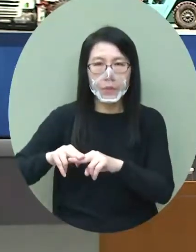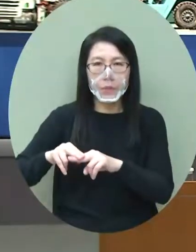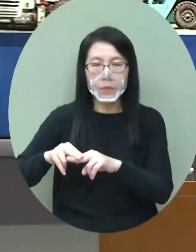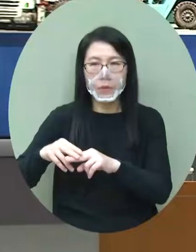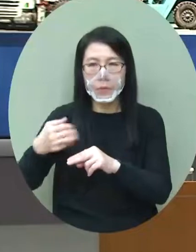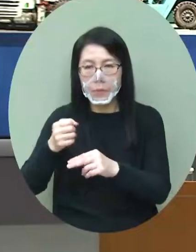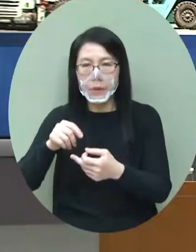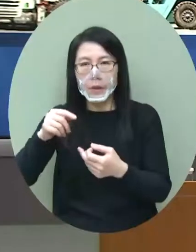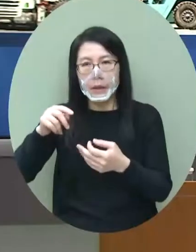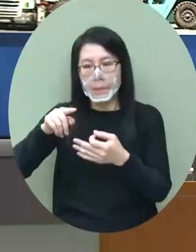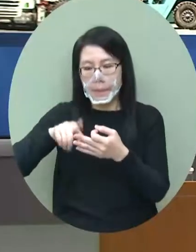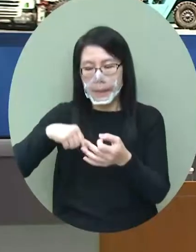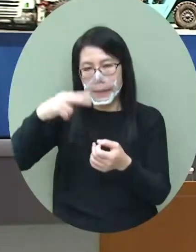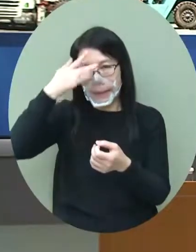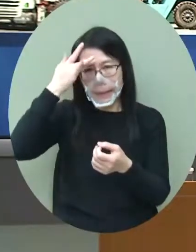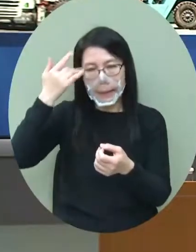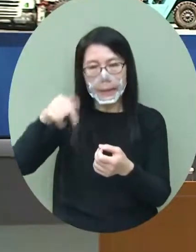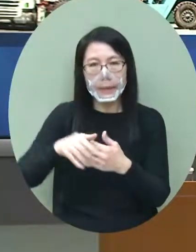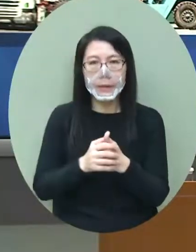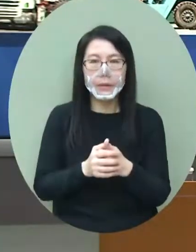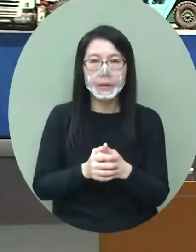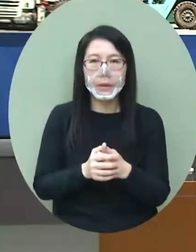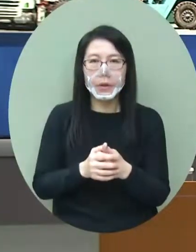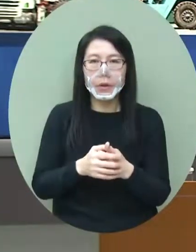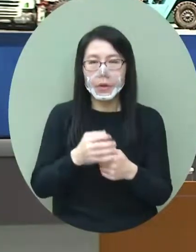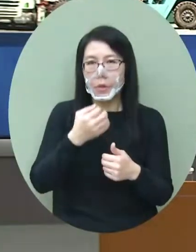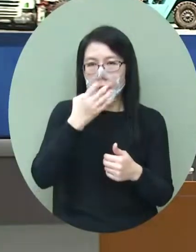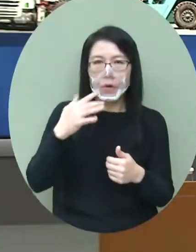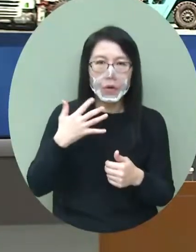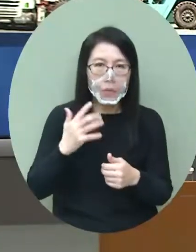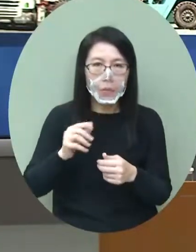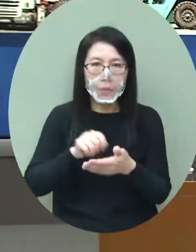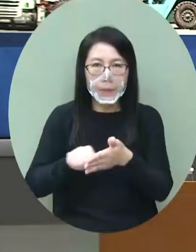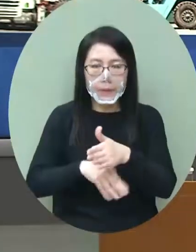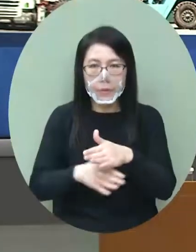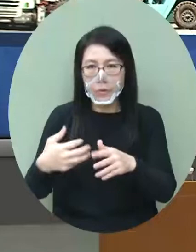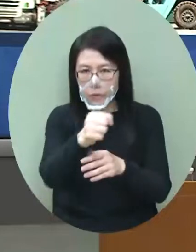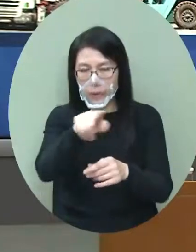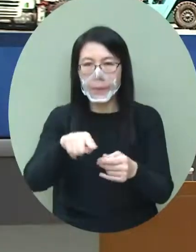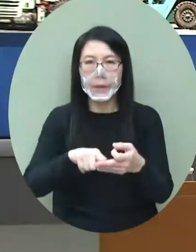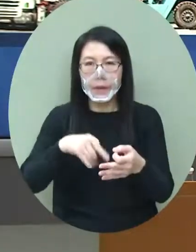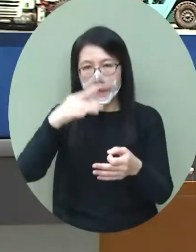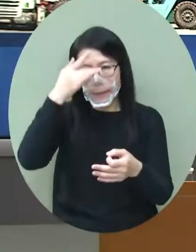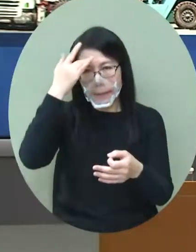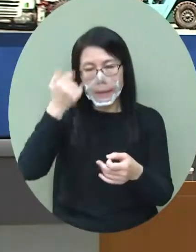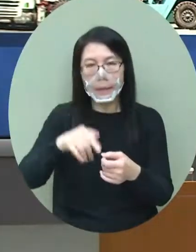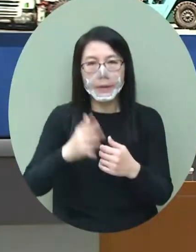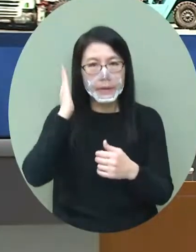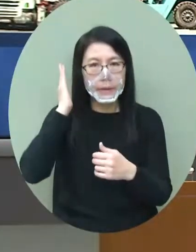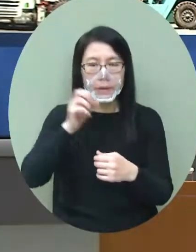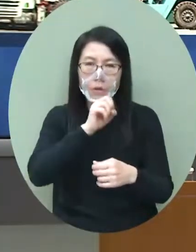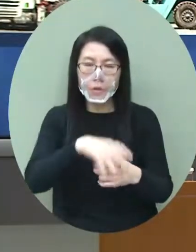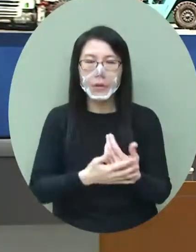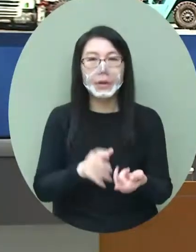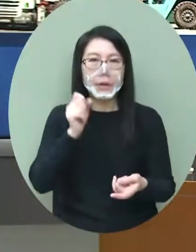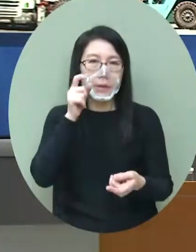还有就是港澳办主任所说的话，我首先要表示我非常感谢